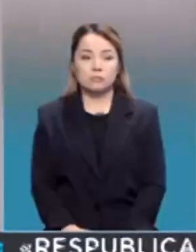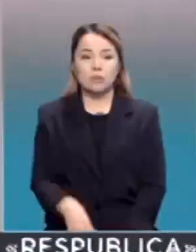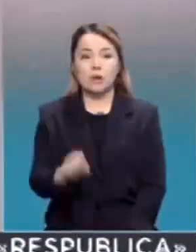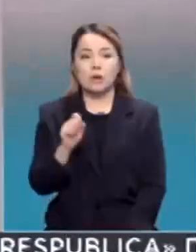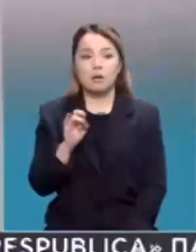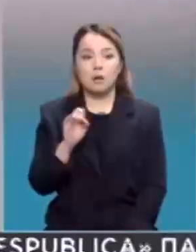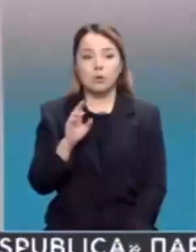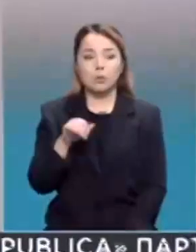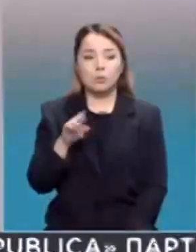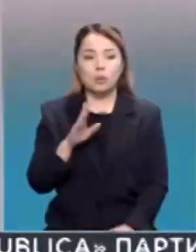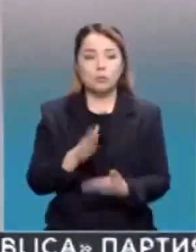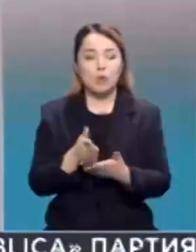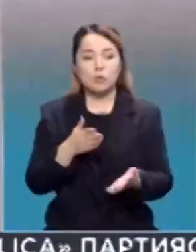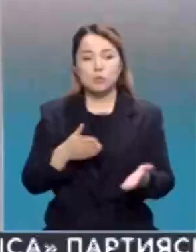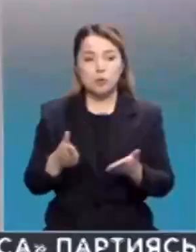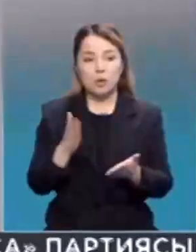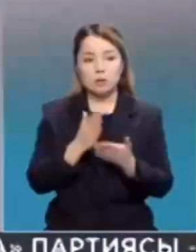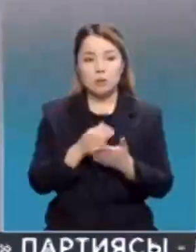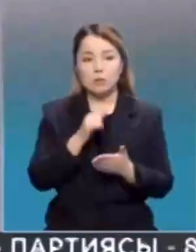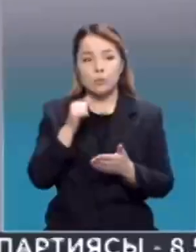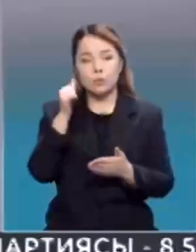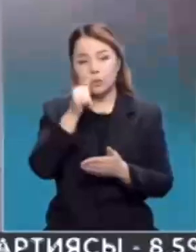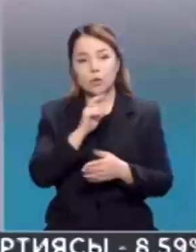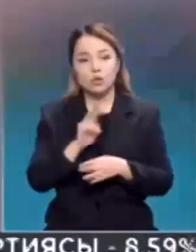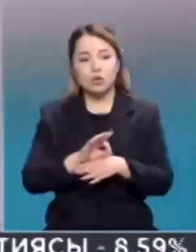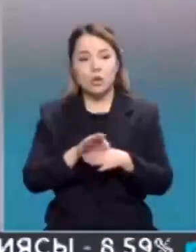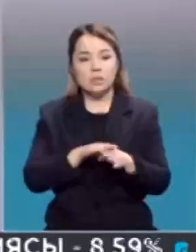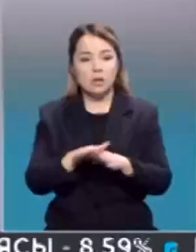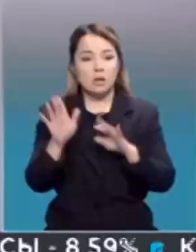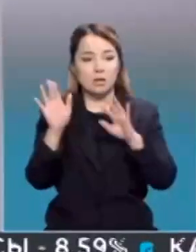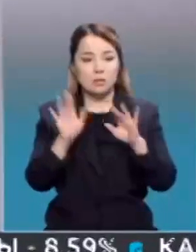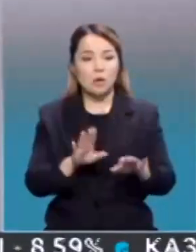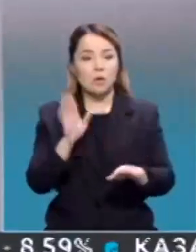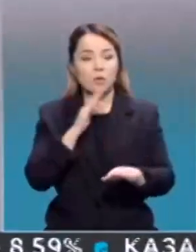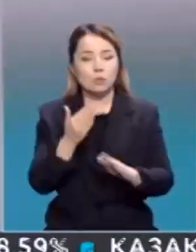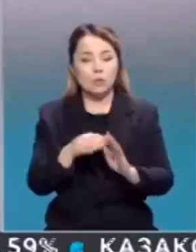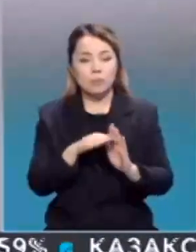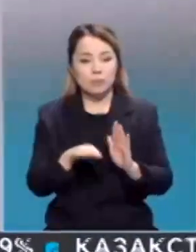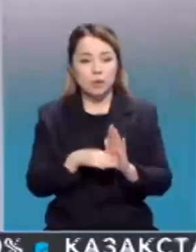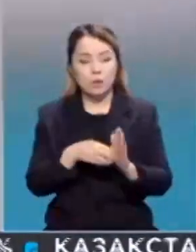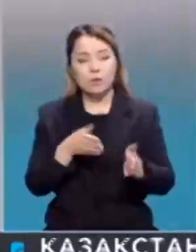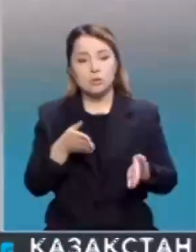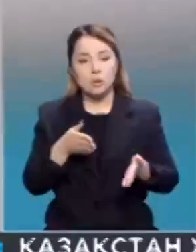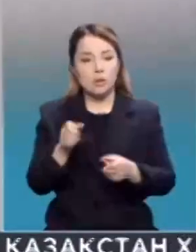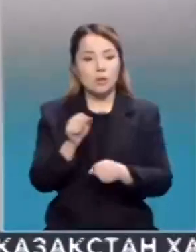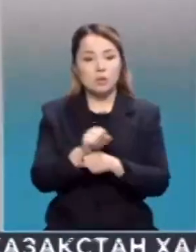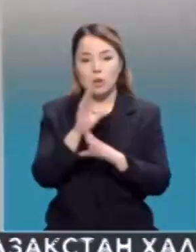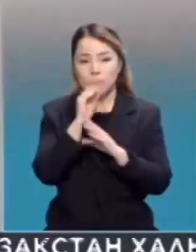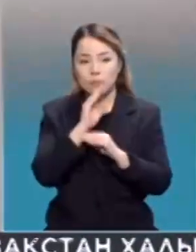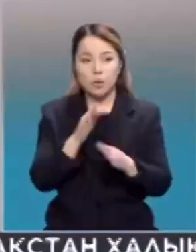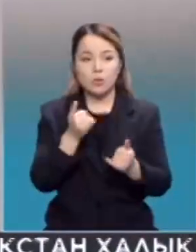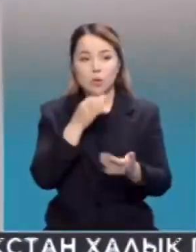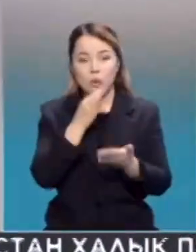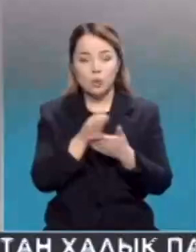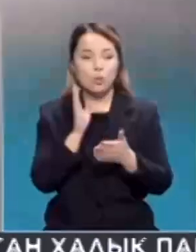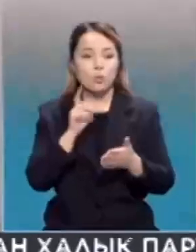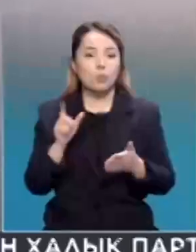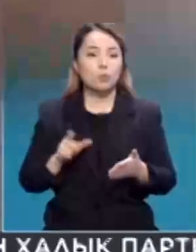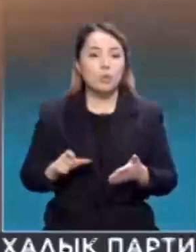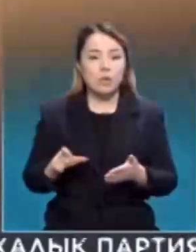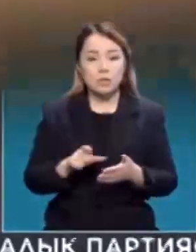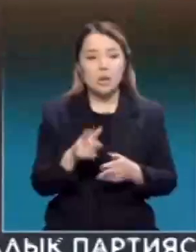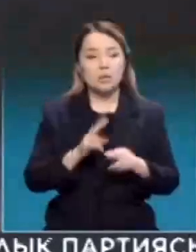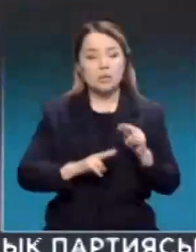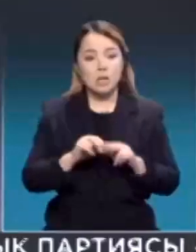Қарақұдық ауылына апаратын жол былтыр ғана жөнделген, бірақ биылғы қарғын судың ағысына суағарлар төтеп бере алмады. Жауаптылар бұл су өткізгіш